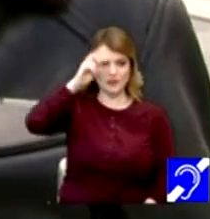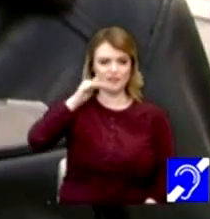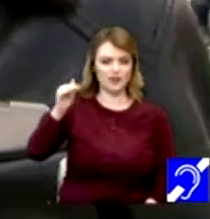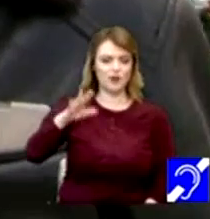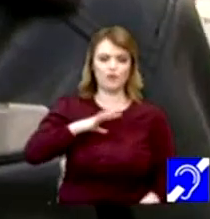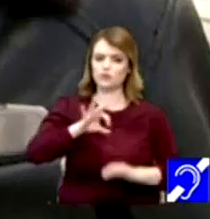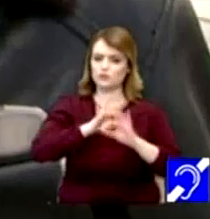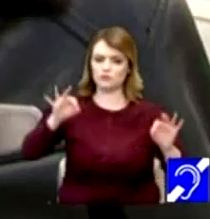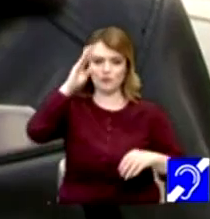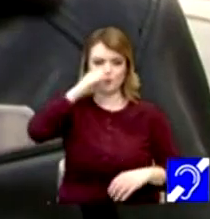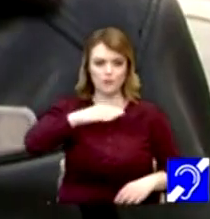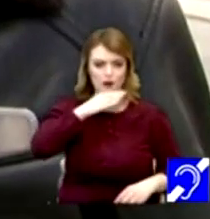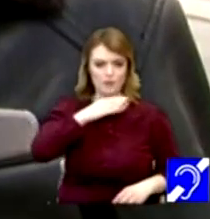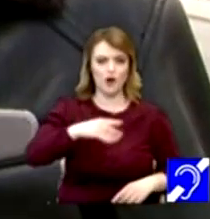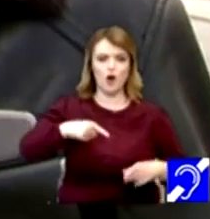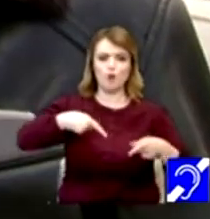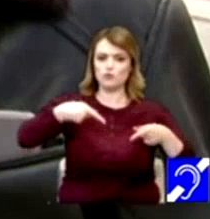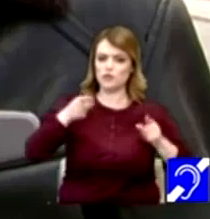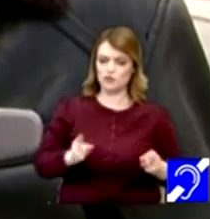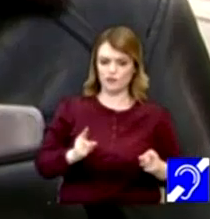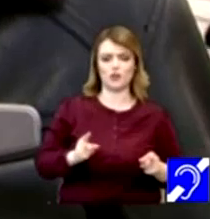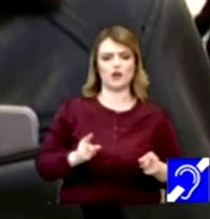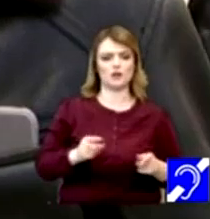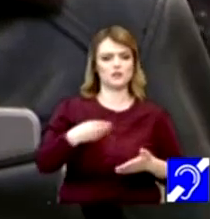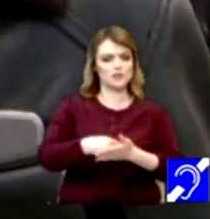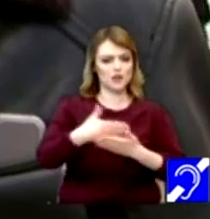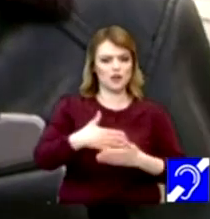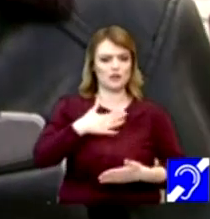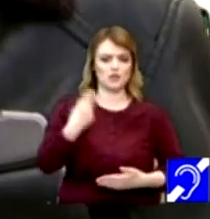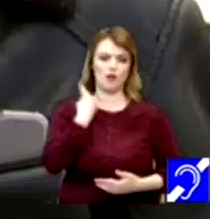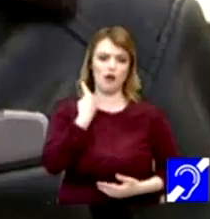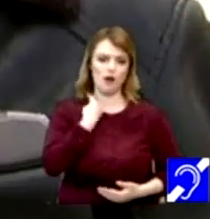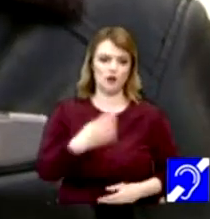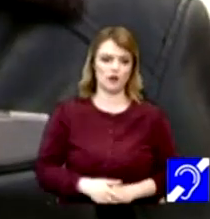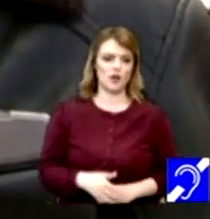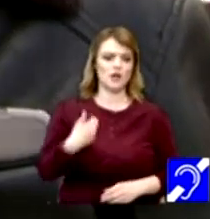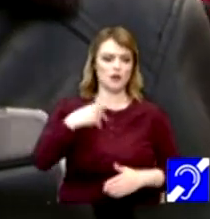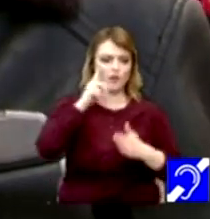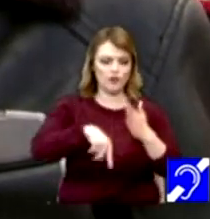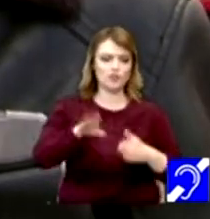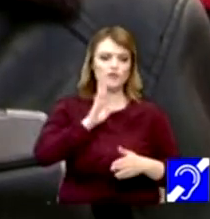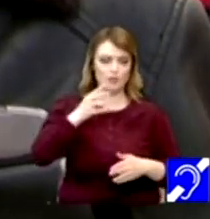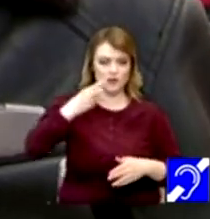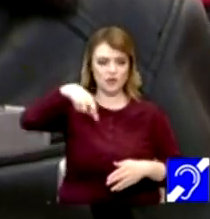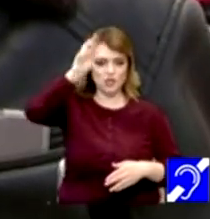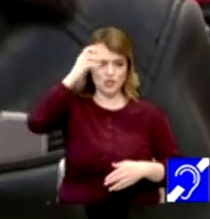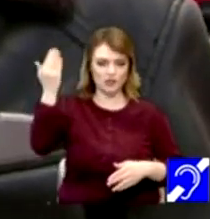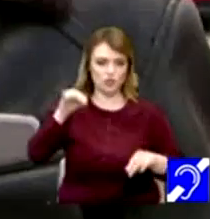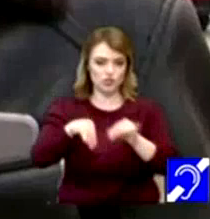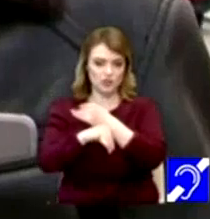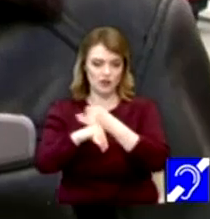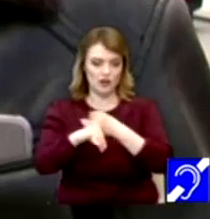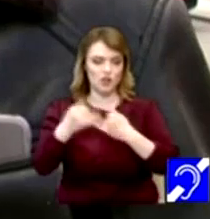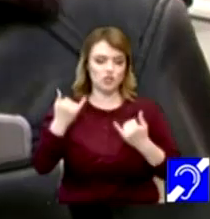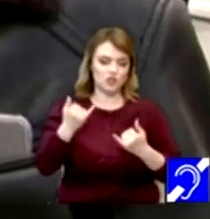a wonderful father and a real asset to British life. And I'm sure the Queen is grieving terribly. My